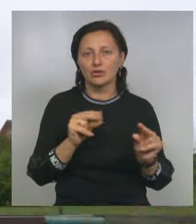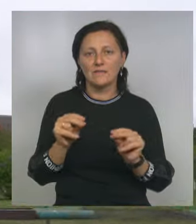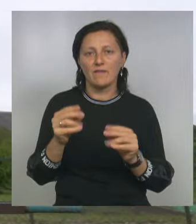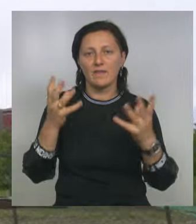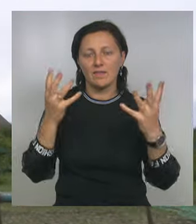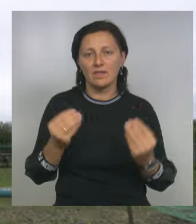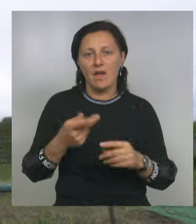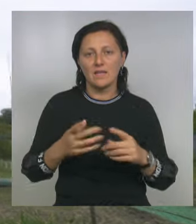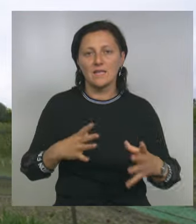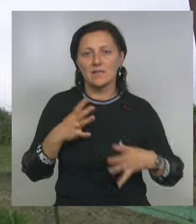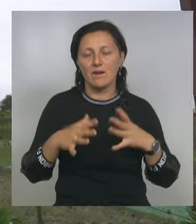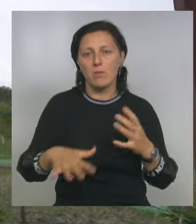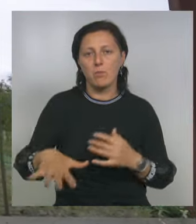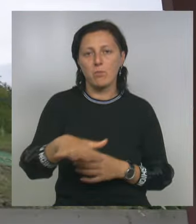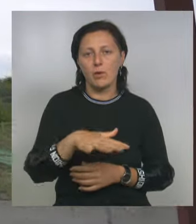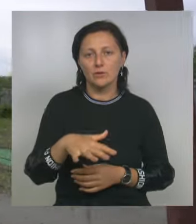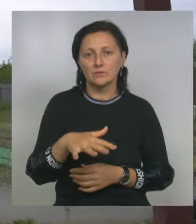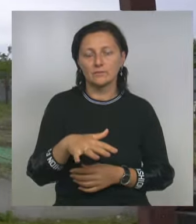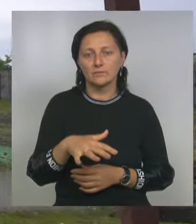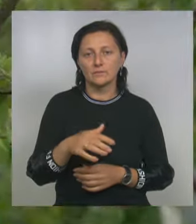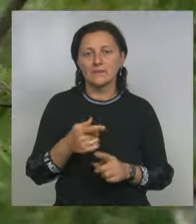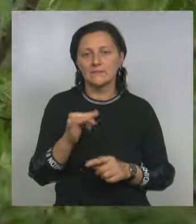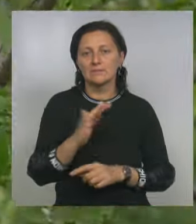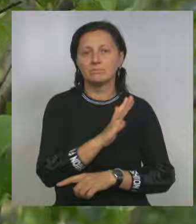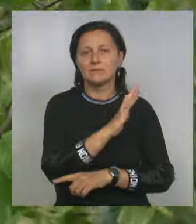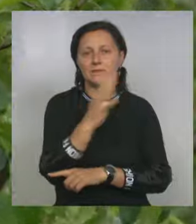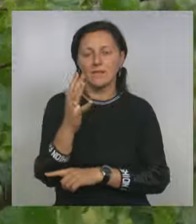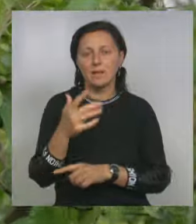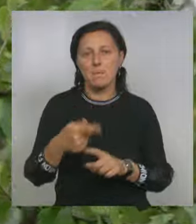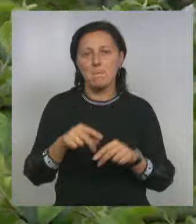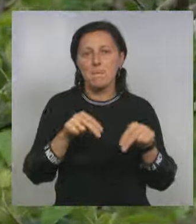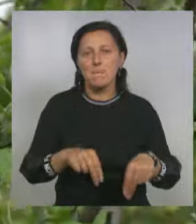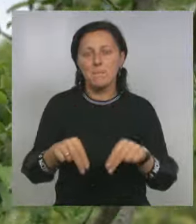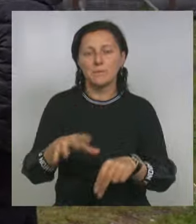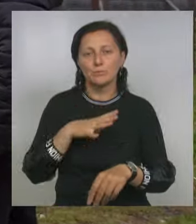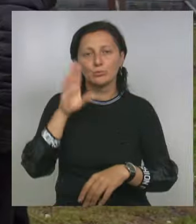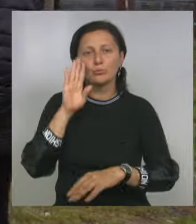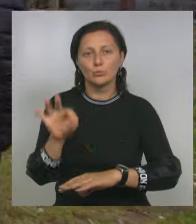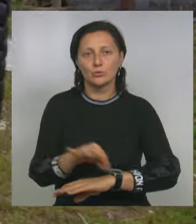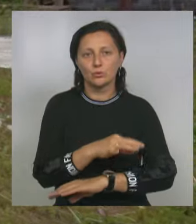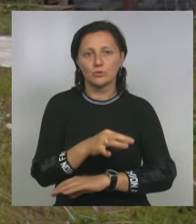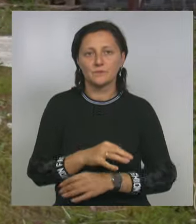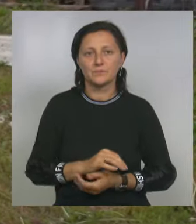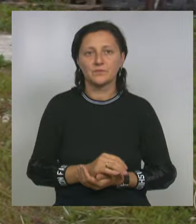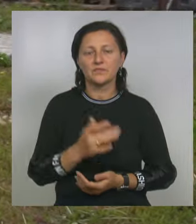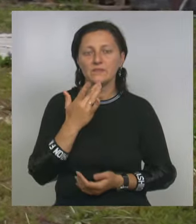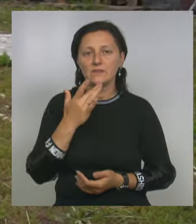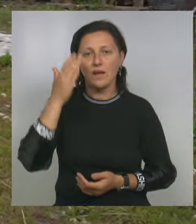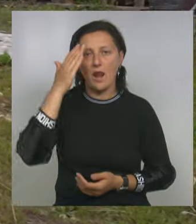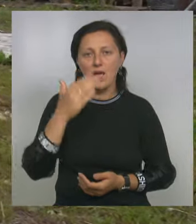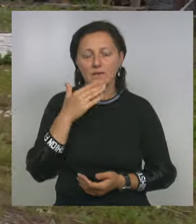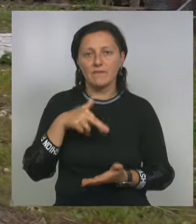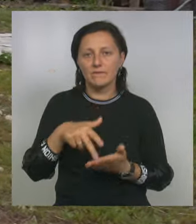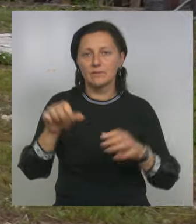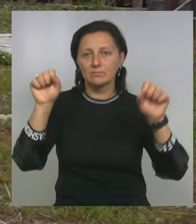напоминает тренировочная площадка и фруктовый сад, который вырастил глава семейства. Всегда летом выйдут на турнички,